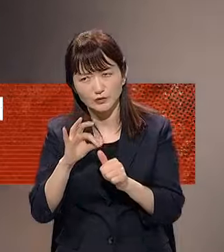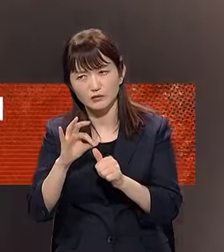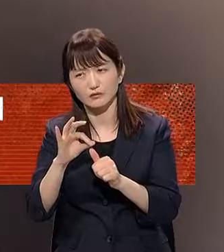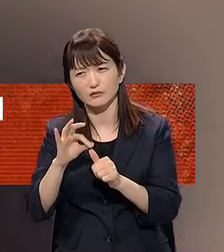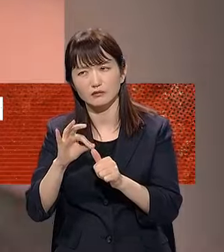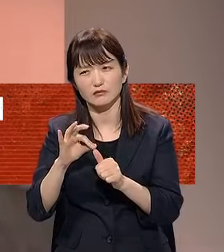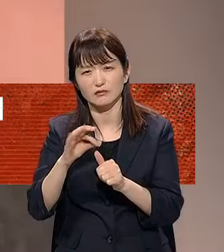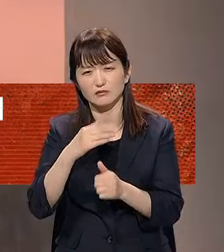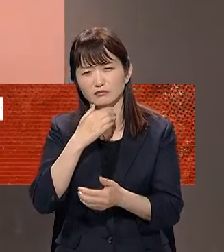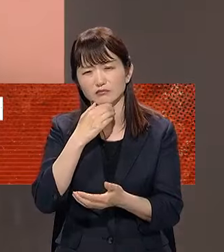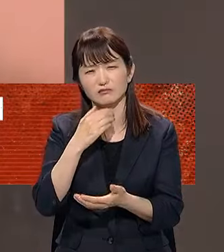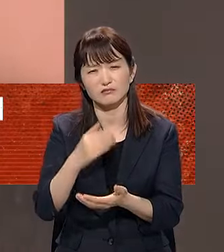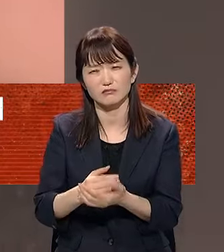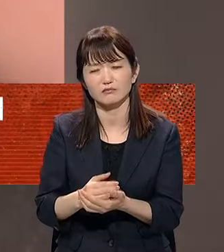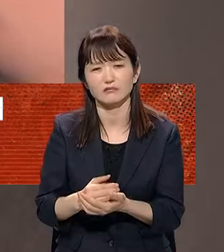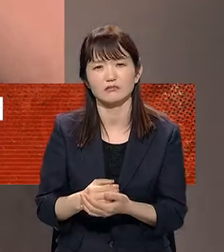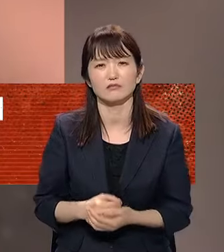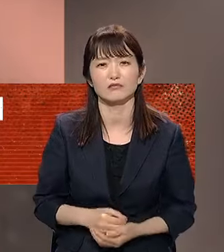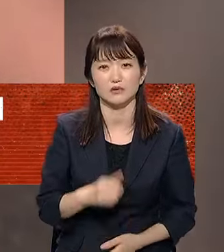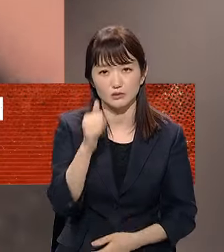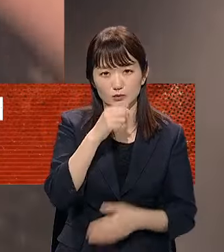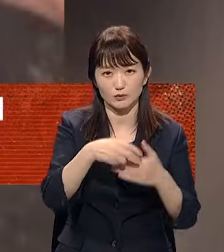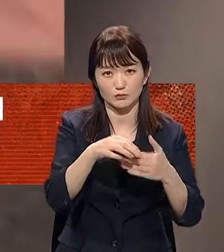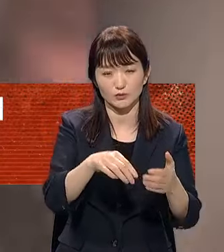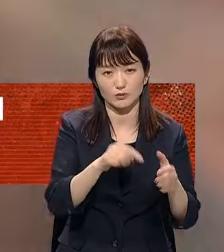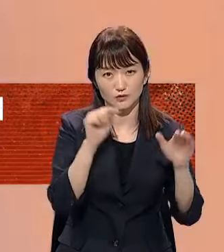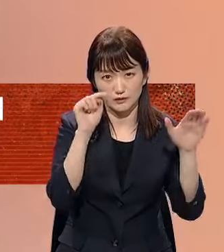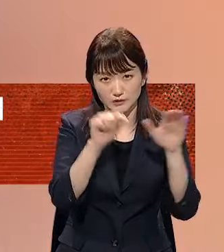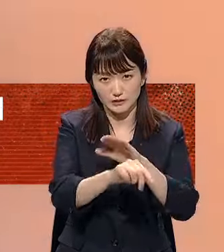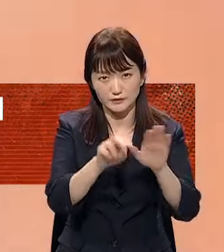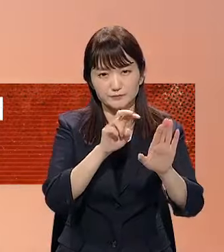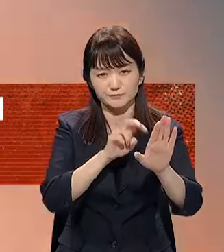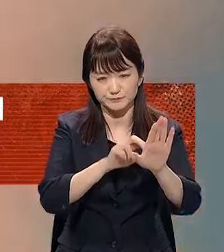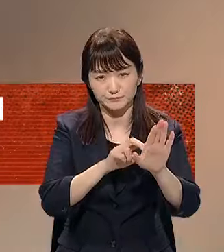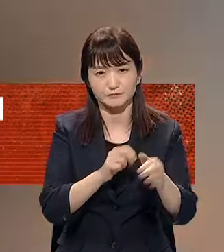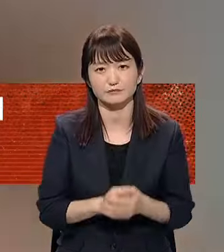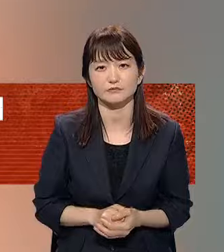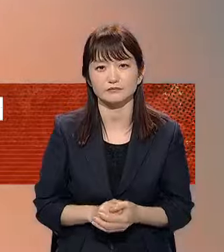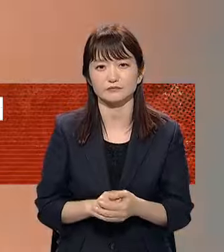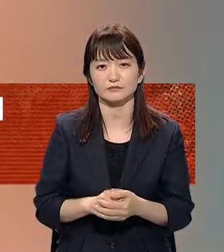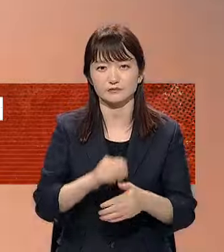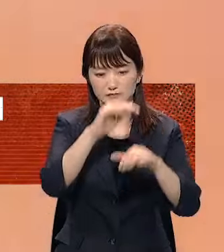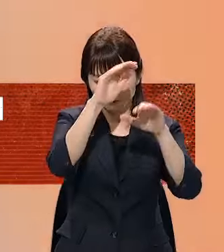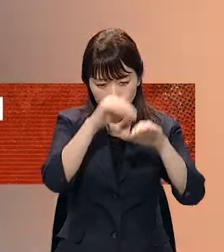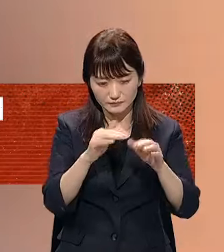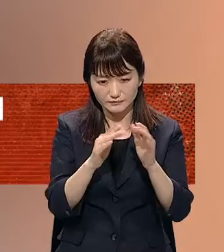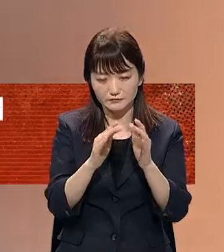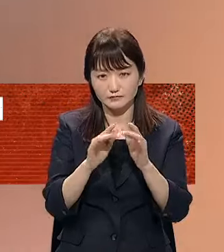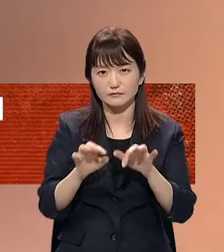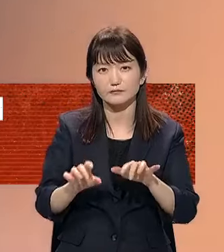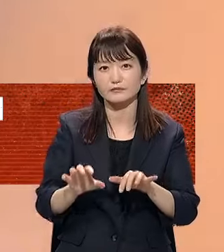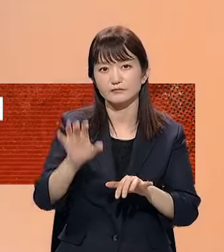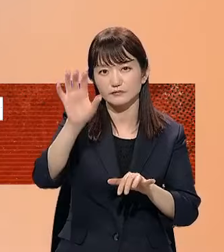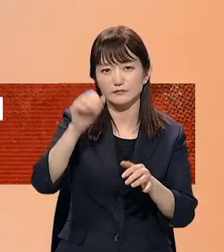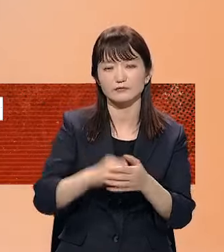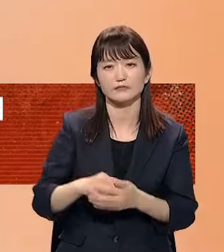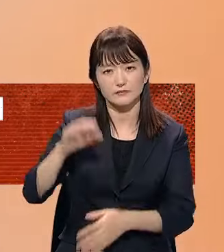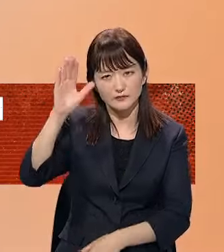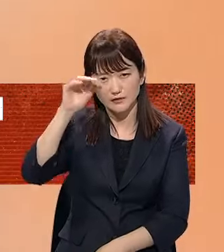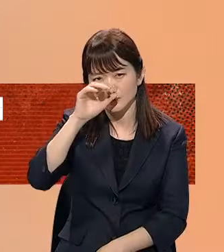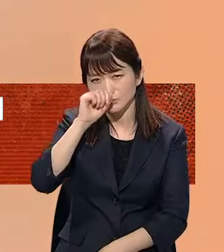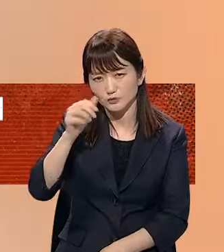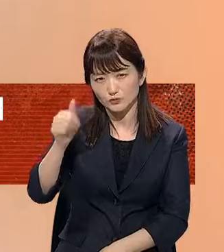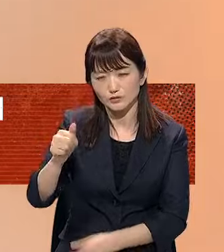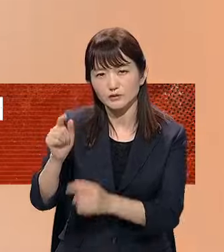너무 감동적이야. 네, 고양이는 곧장 병원으로 가서 진료를 받았습니다. 이 사연이 SNS를 통해 알려지면서 강아지도 좋은